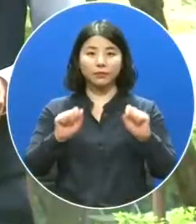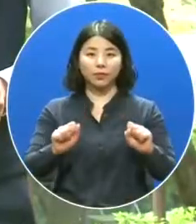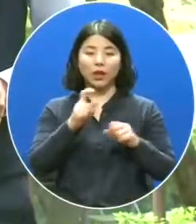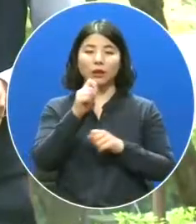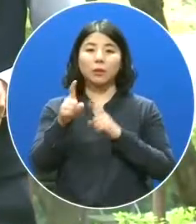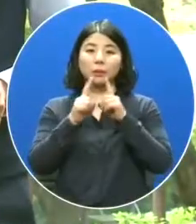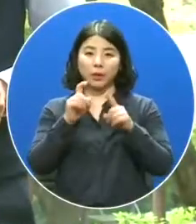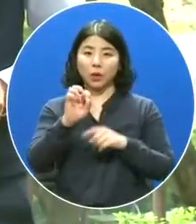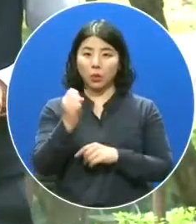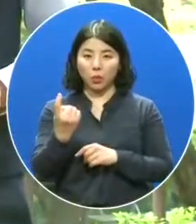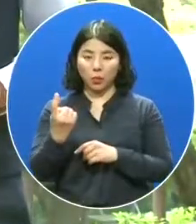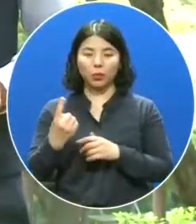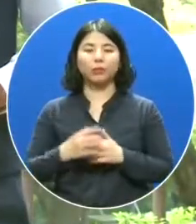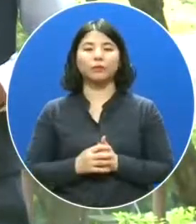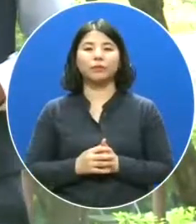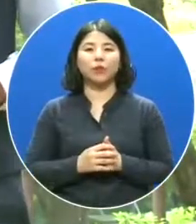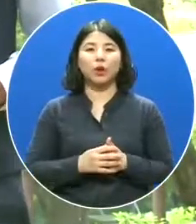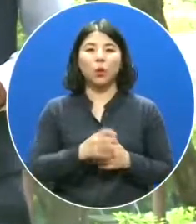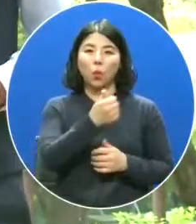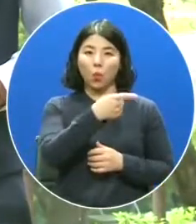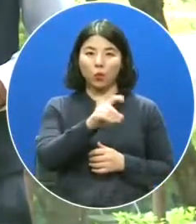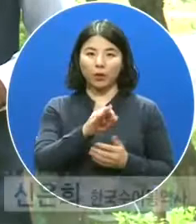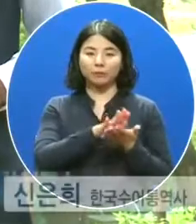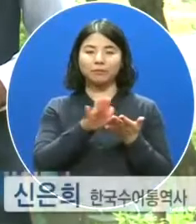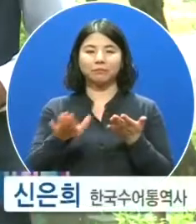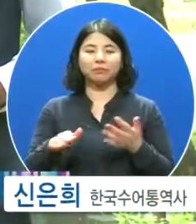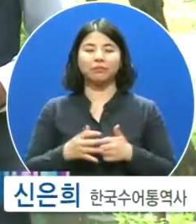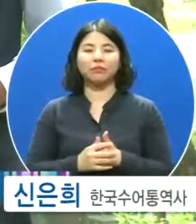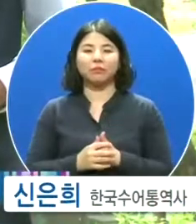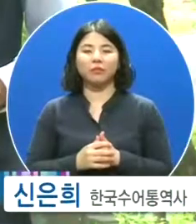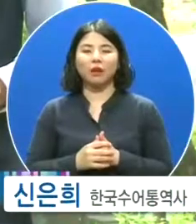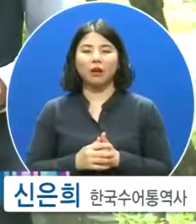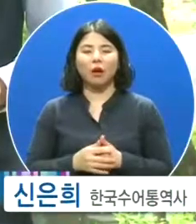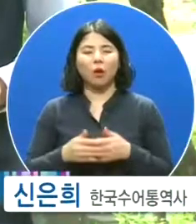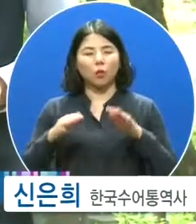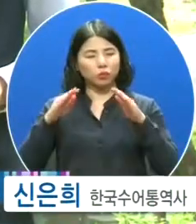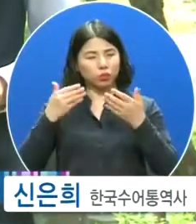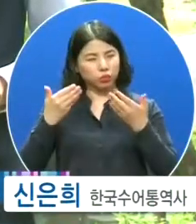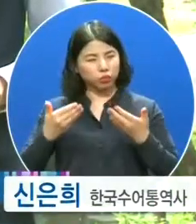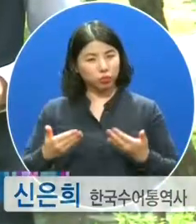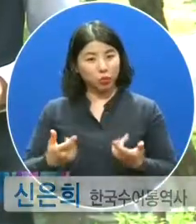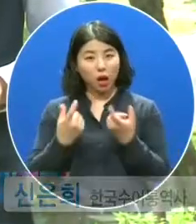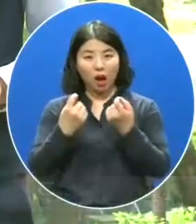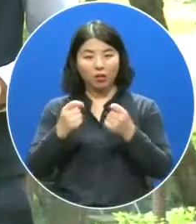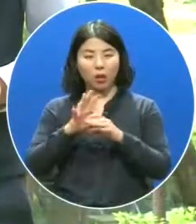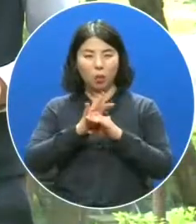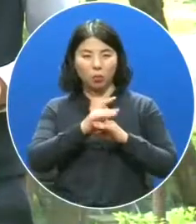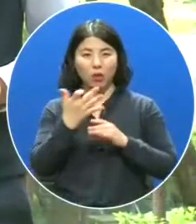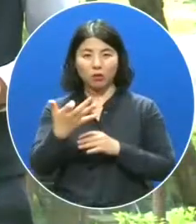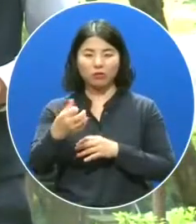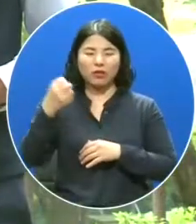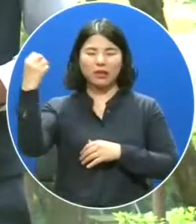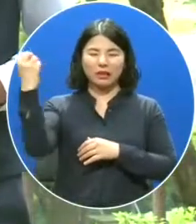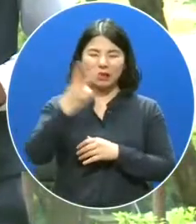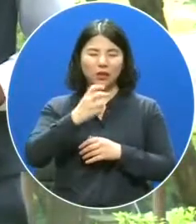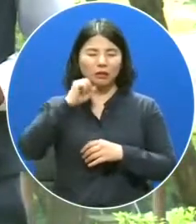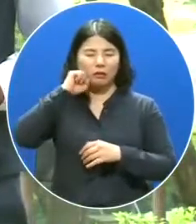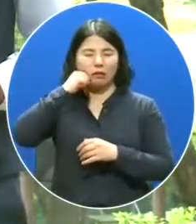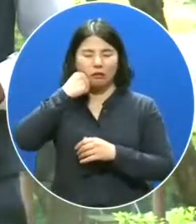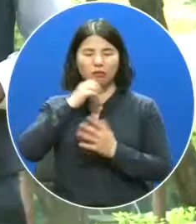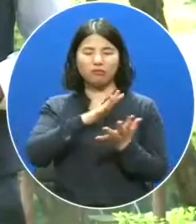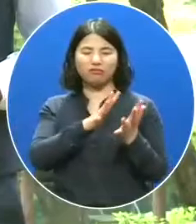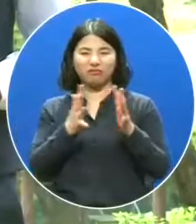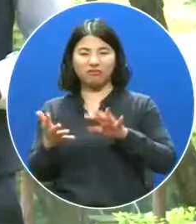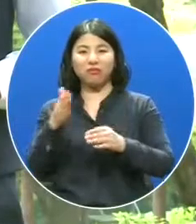안녕하세요. TV를 말하다의 오원근입니다. 황수동입니다. 잠잠해질 것 같던 코로나19 사태가 다시금 어려워지고